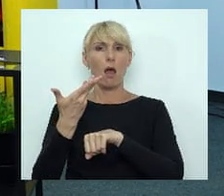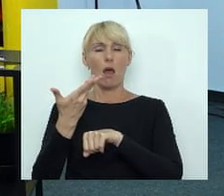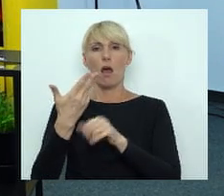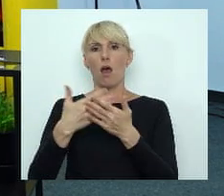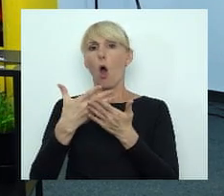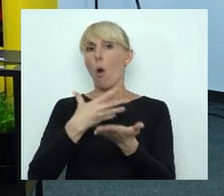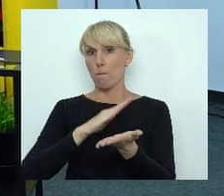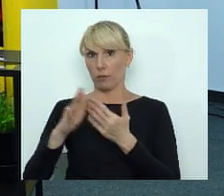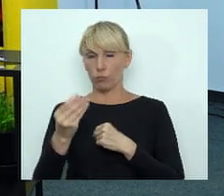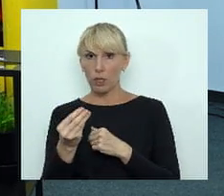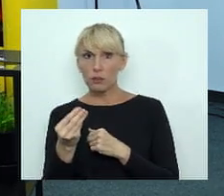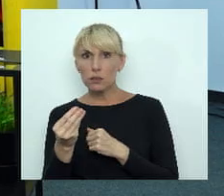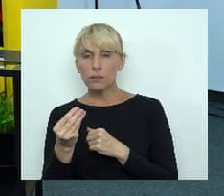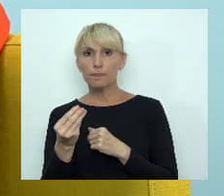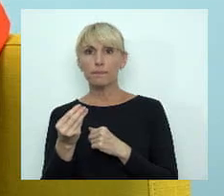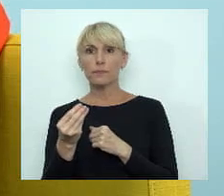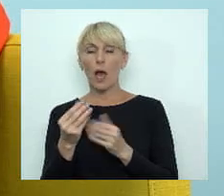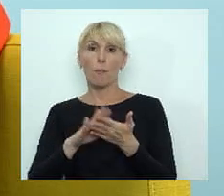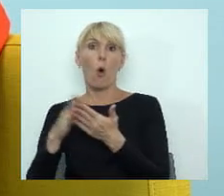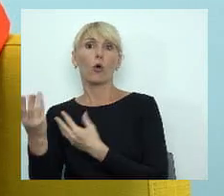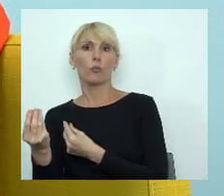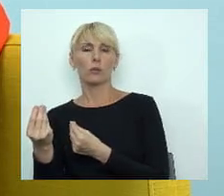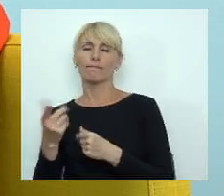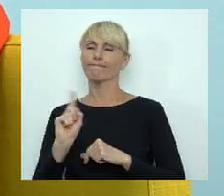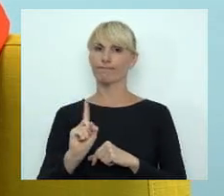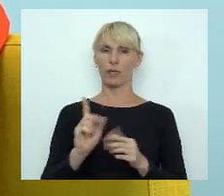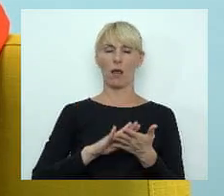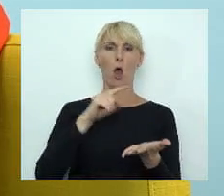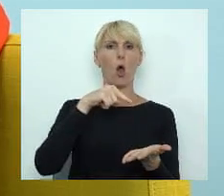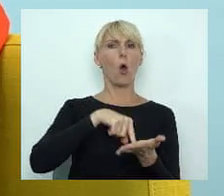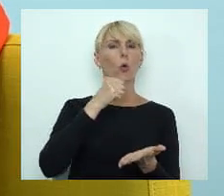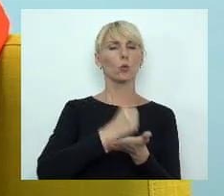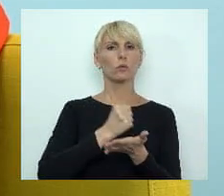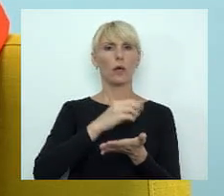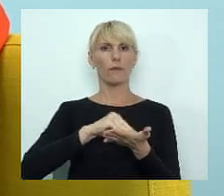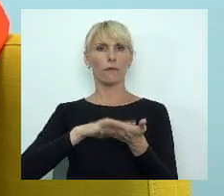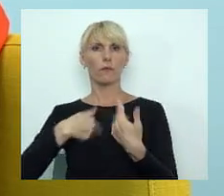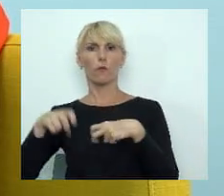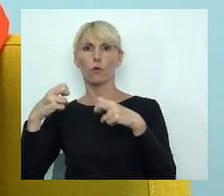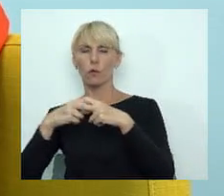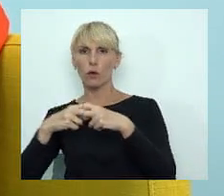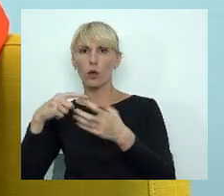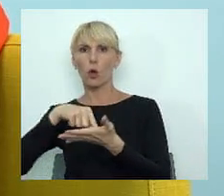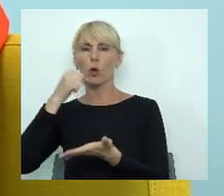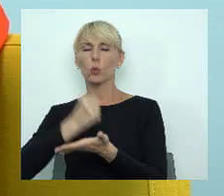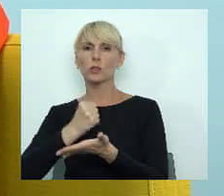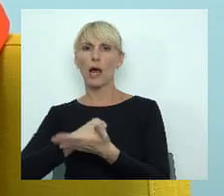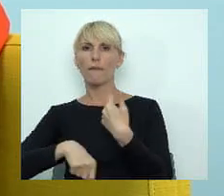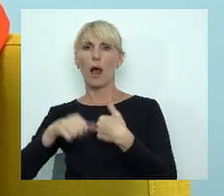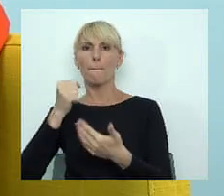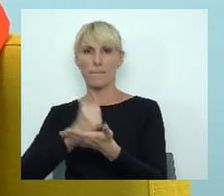jest zawsze odpłatny i to reguluje ustawa. Ja myślę, że dzisiaj, zwłaszcza w dobie dostępu do internetu, łatwo jest dotrzeć do ustawy o prawach